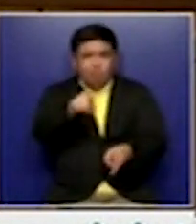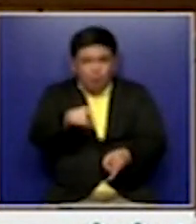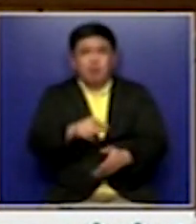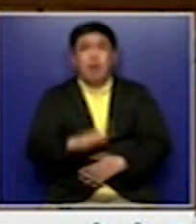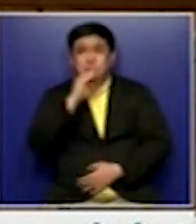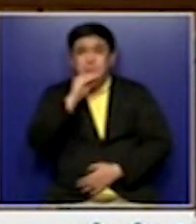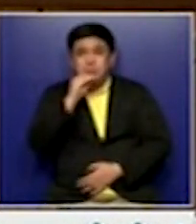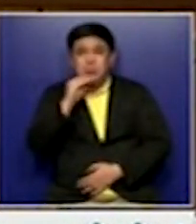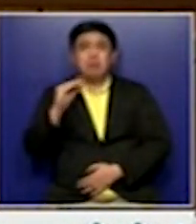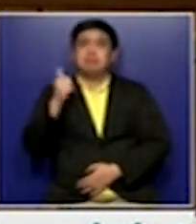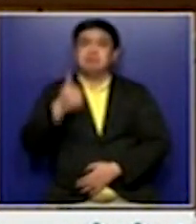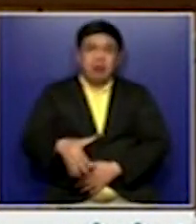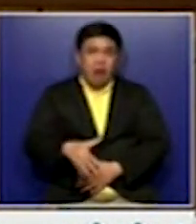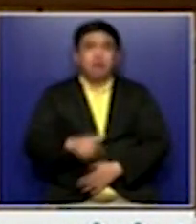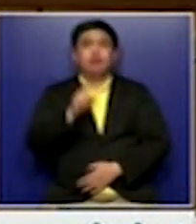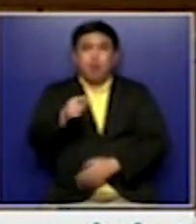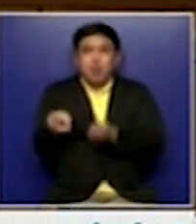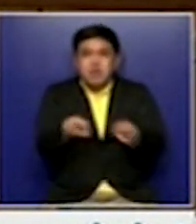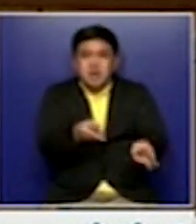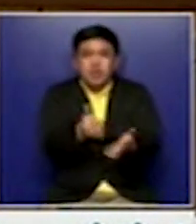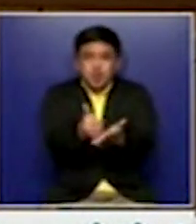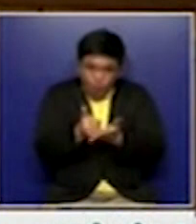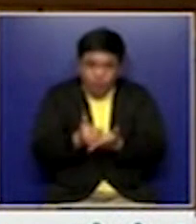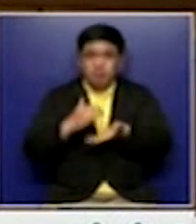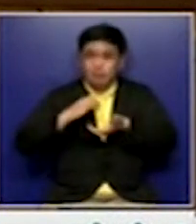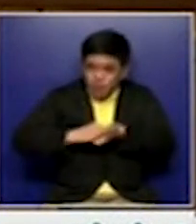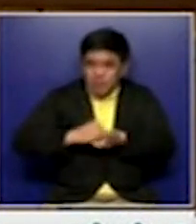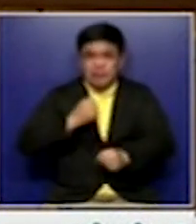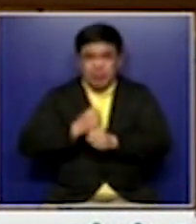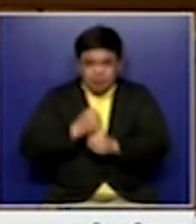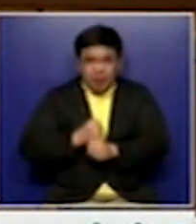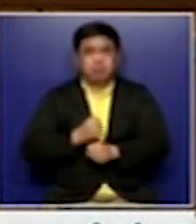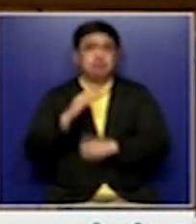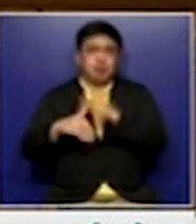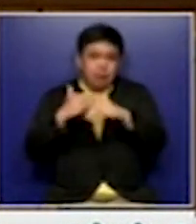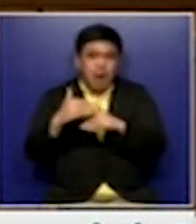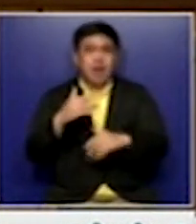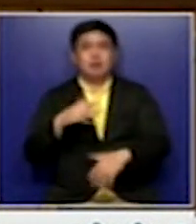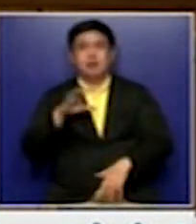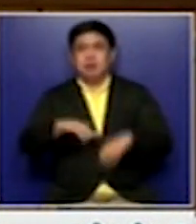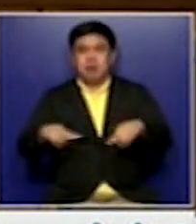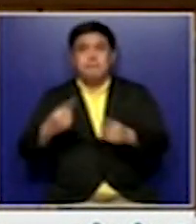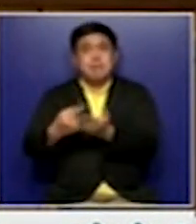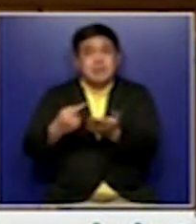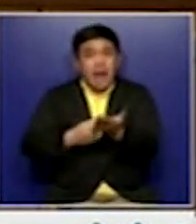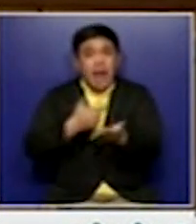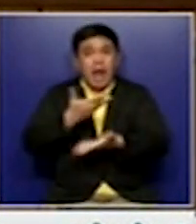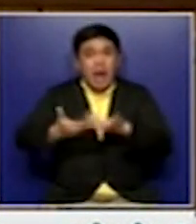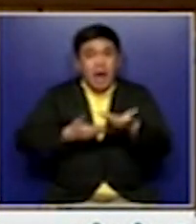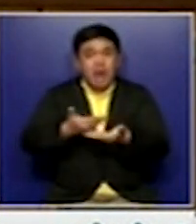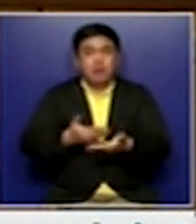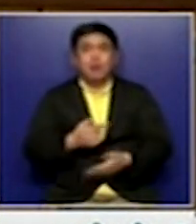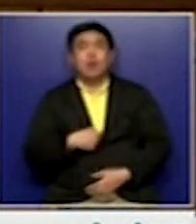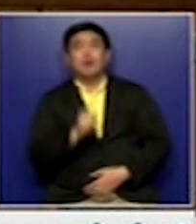างเดียวไม่ได้นะหาวิธีถึงพร้อมจะให้หน่วยงานเขาปรึกษาหารือกับท่านแต่ไม่ใช่โต้เถีย